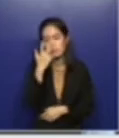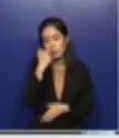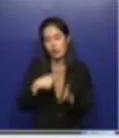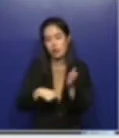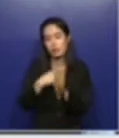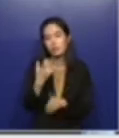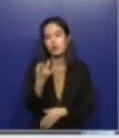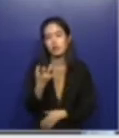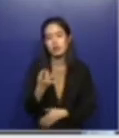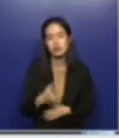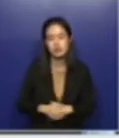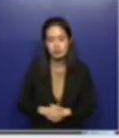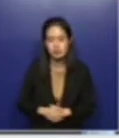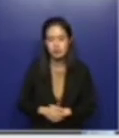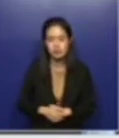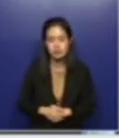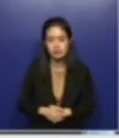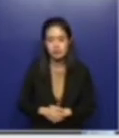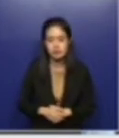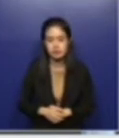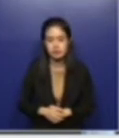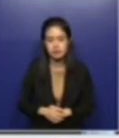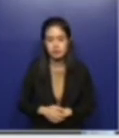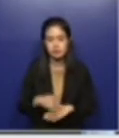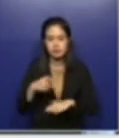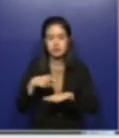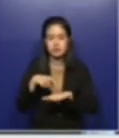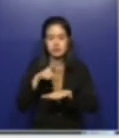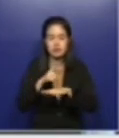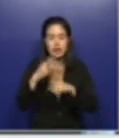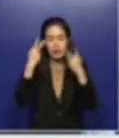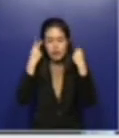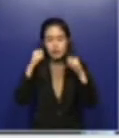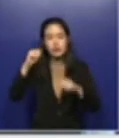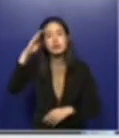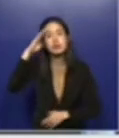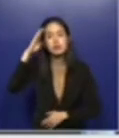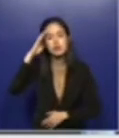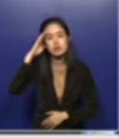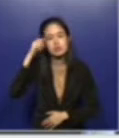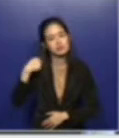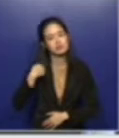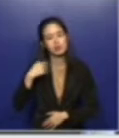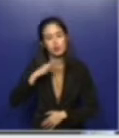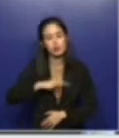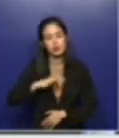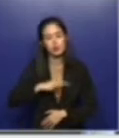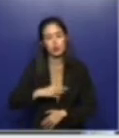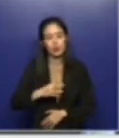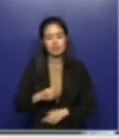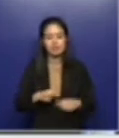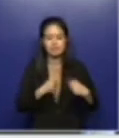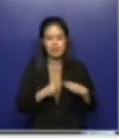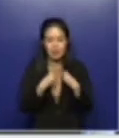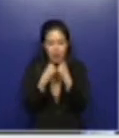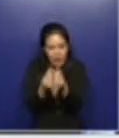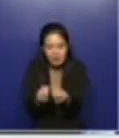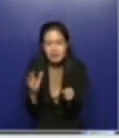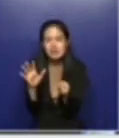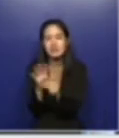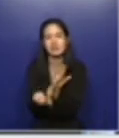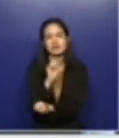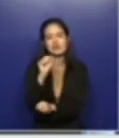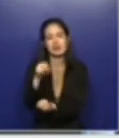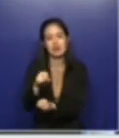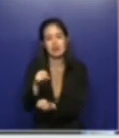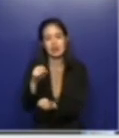างนี้ท่านนายกรัฐมนตรีเองครับให้ความใส่ใจมากอุตส่าห์เดินท